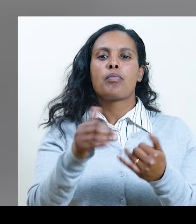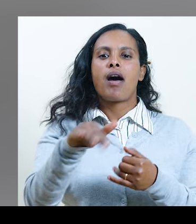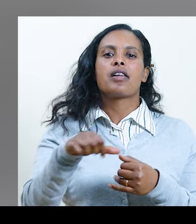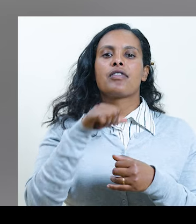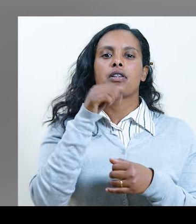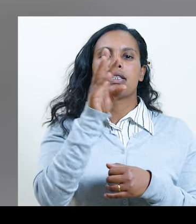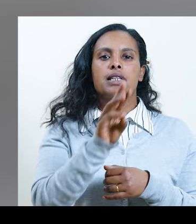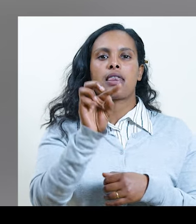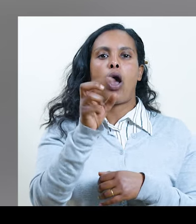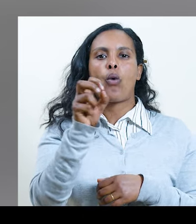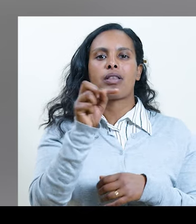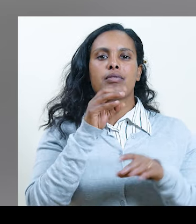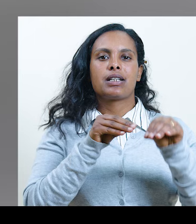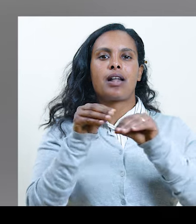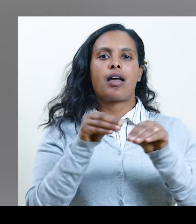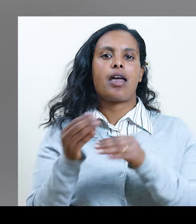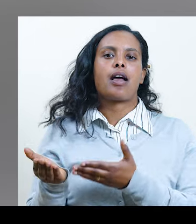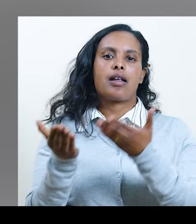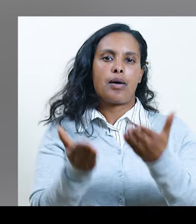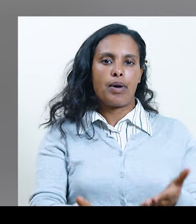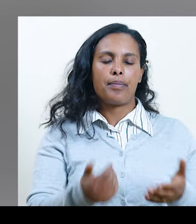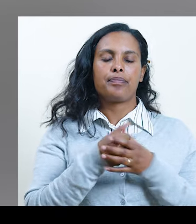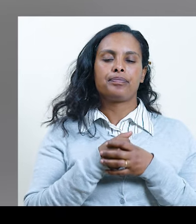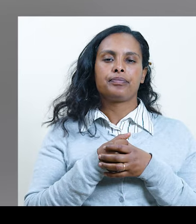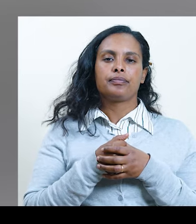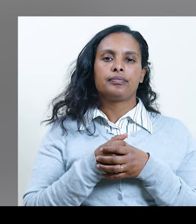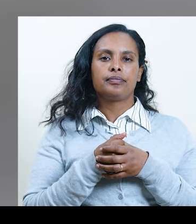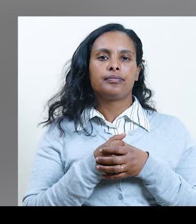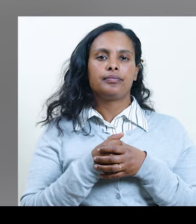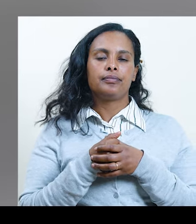አሁንም አረፈደም። በሴታዊት ንቅናቄ የቀረበ